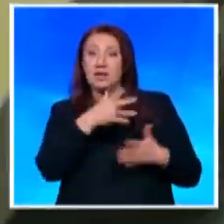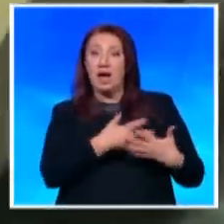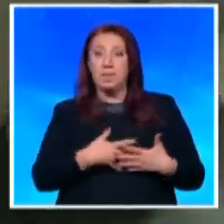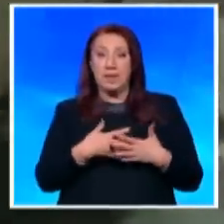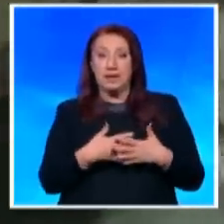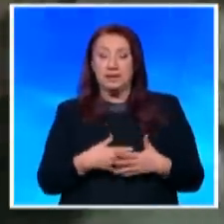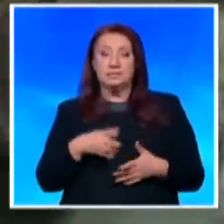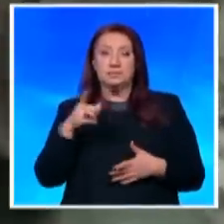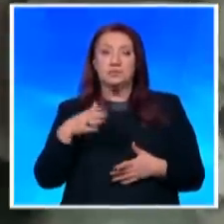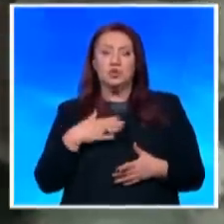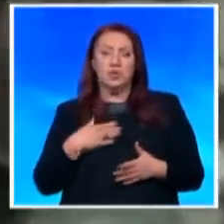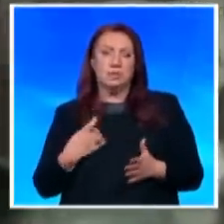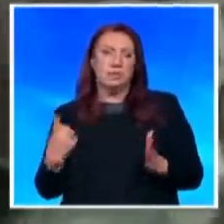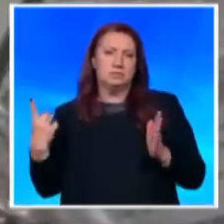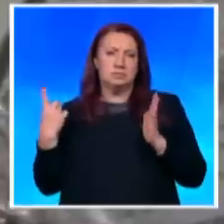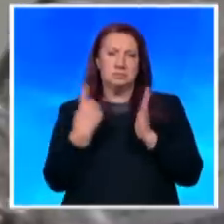за смъртно наказание още от